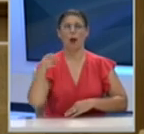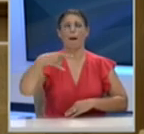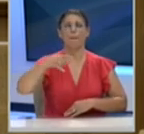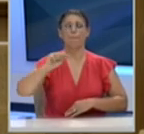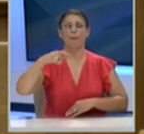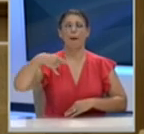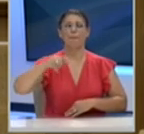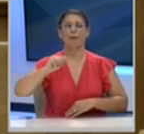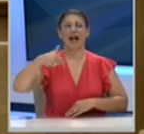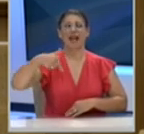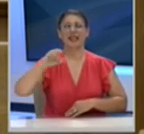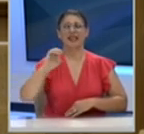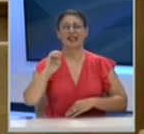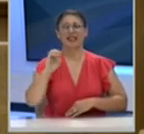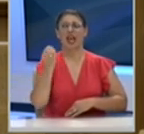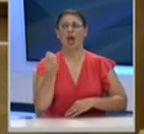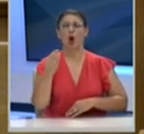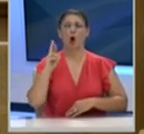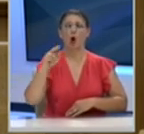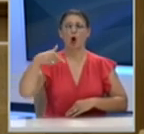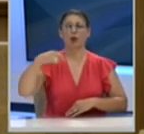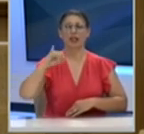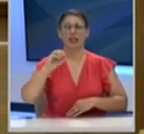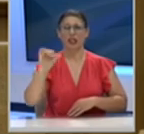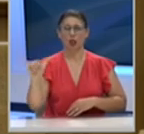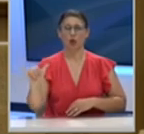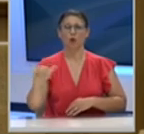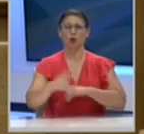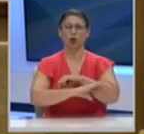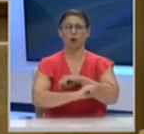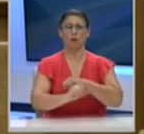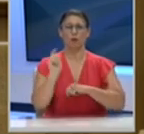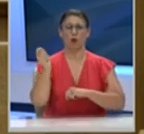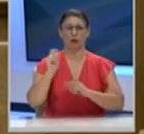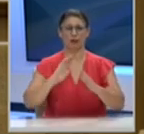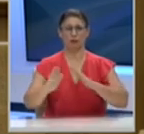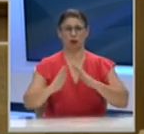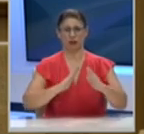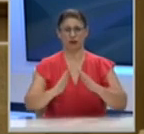από εσάς Γενικός Γραμματέας Πολιτικής Προστασίας.